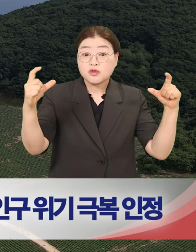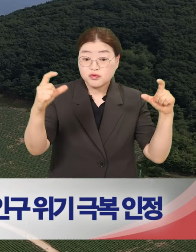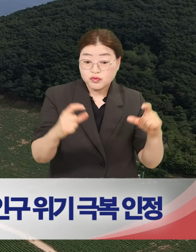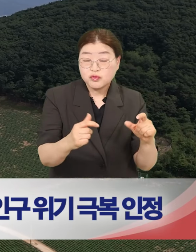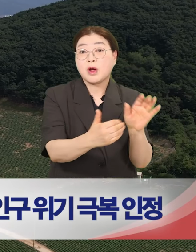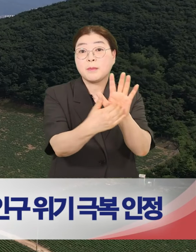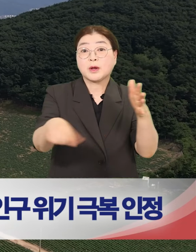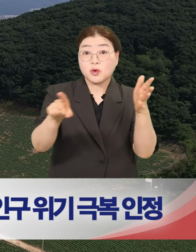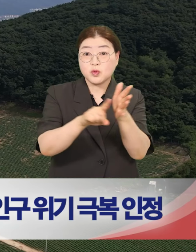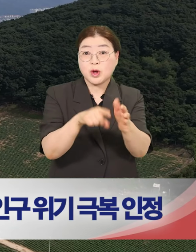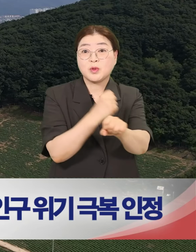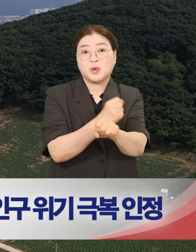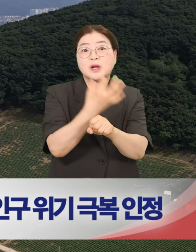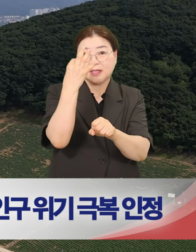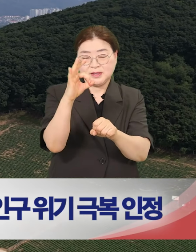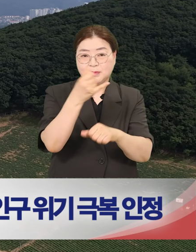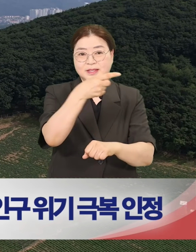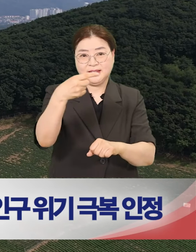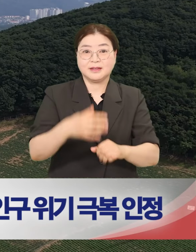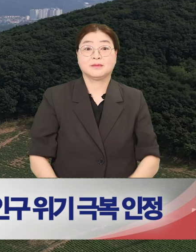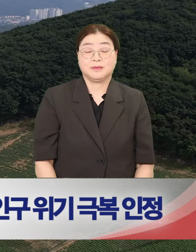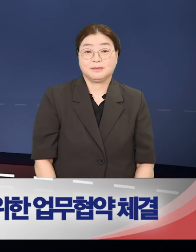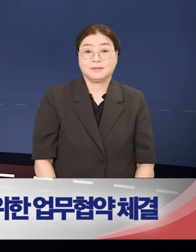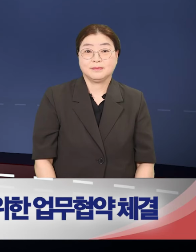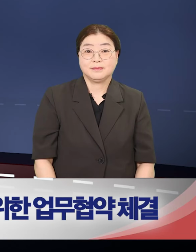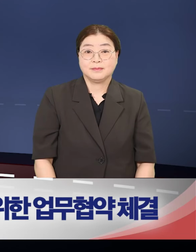인정받아 우수상을 수상하는 영광을 얻었습니다.